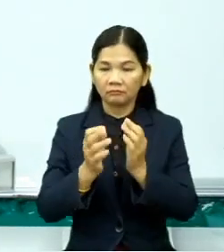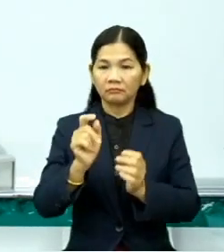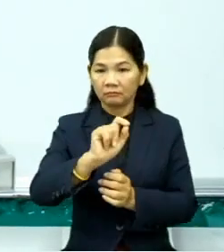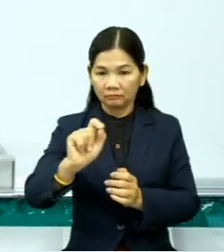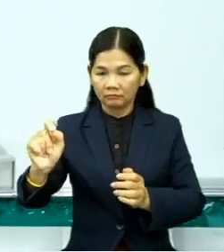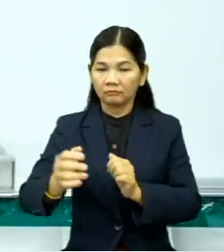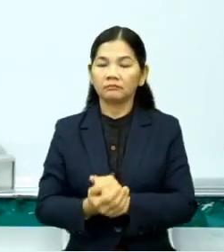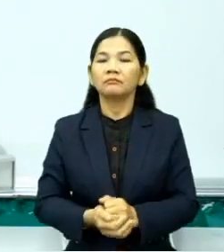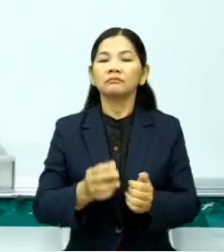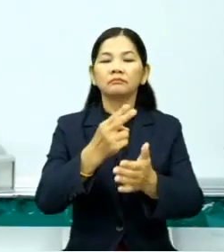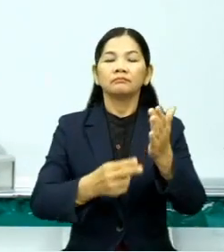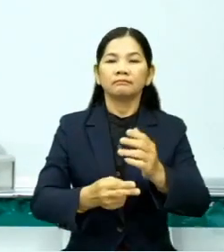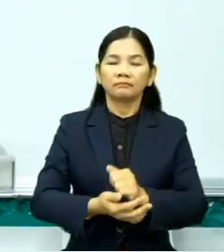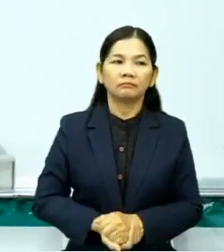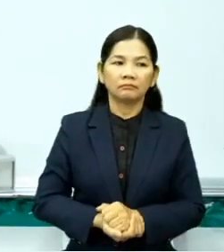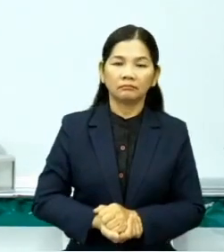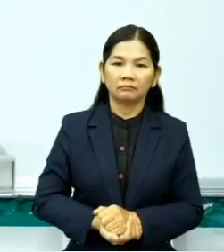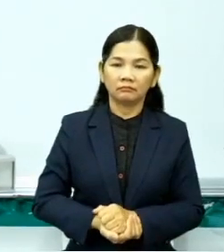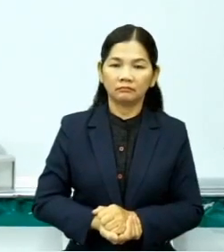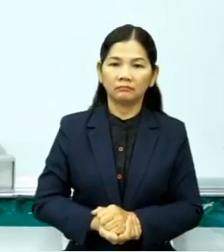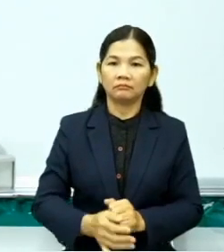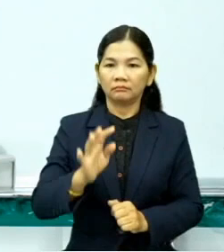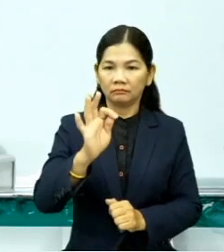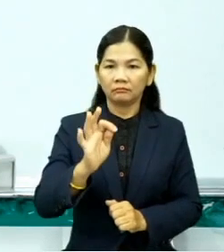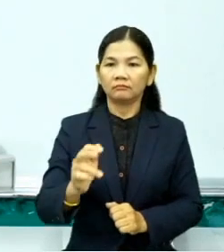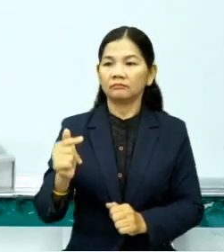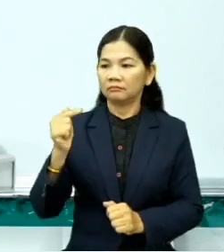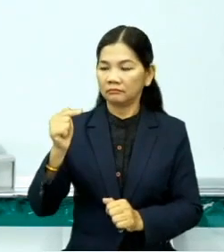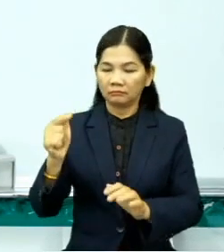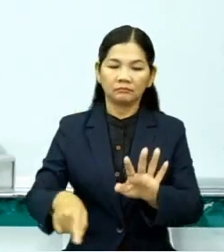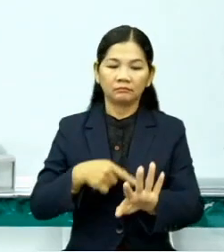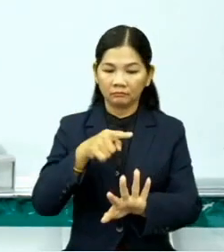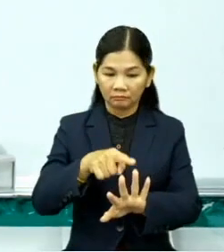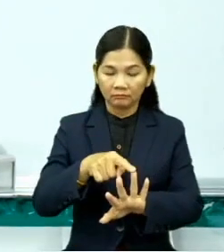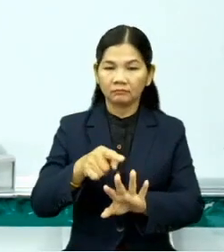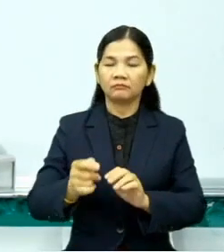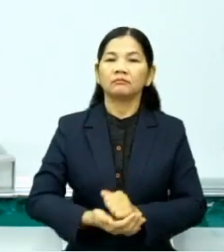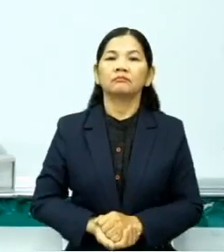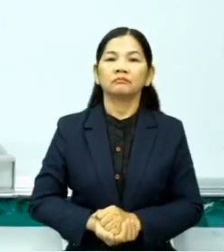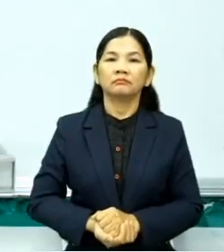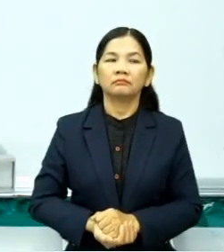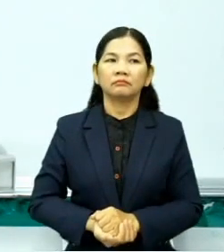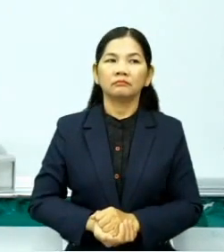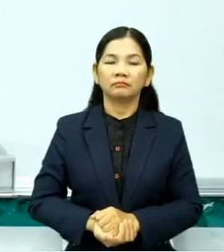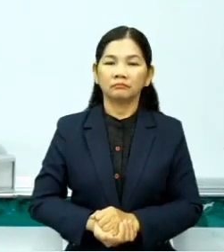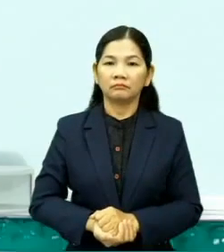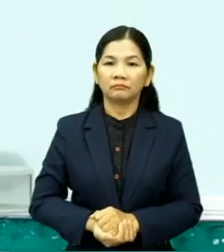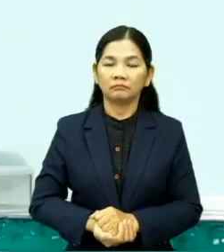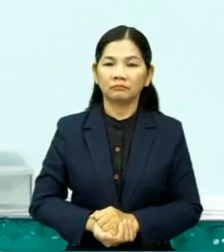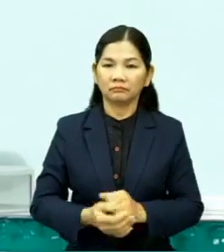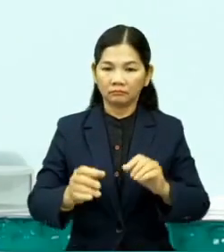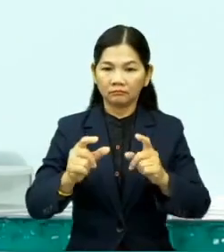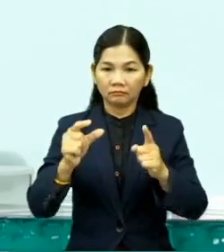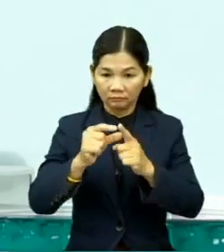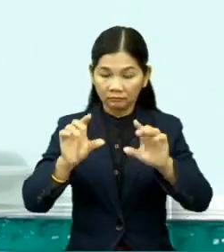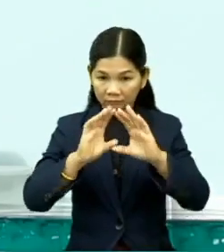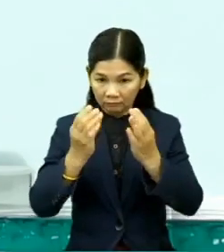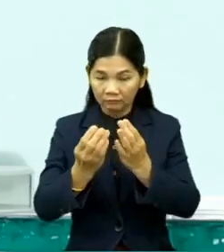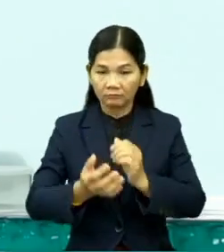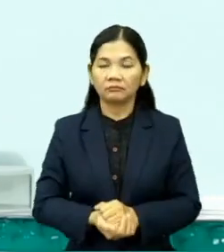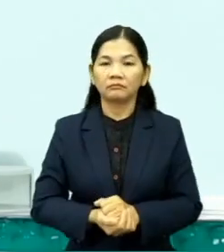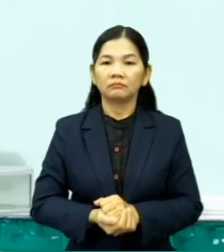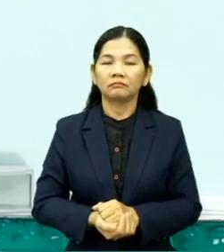ចាអ្វីខ្លះទៅកូនចាគឺវនិងងបន្តចាសម្រាប់ថ្នាក់ពាក្យកូនចា